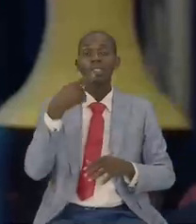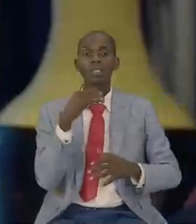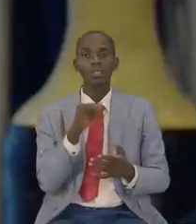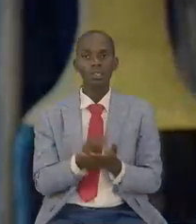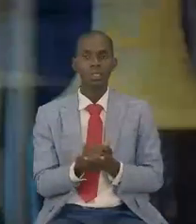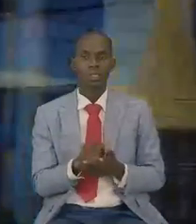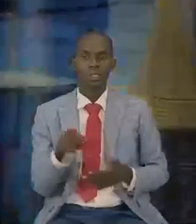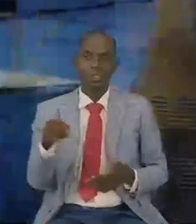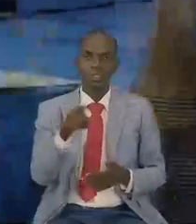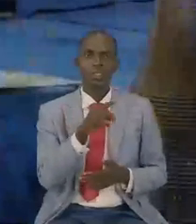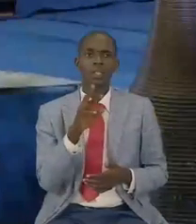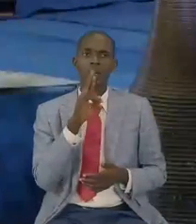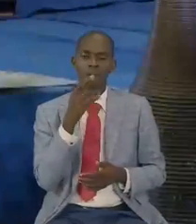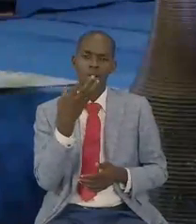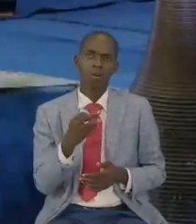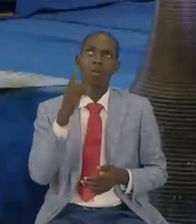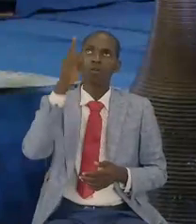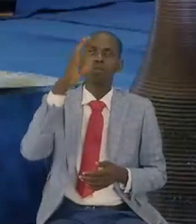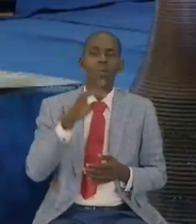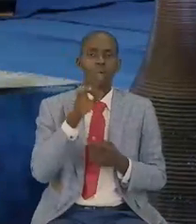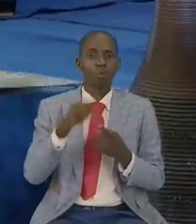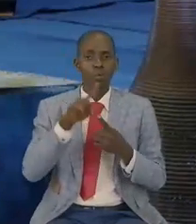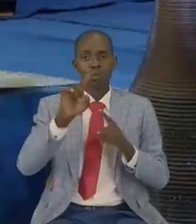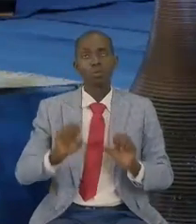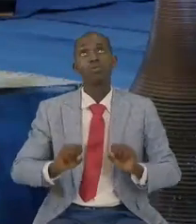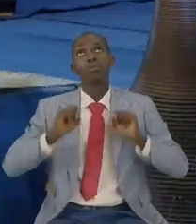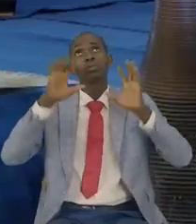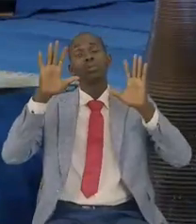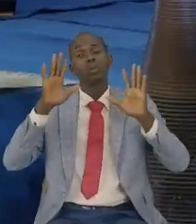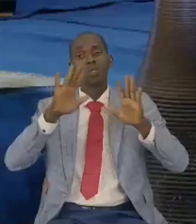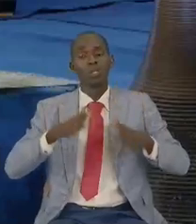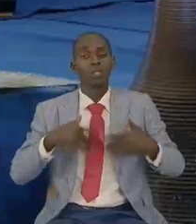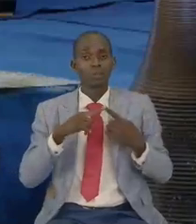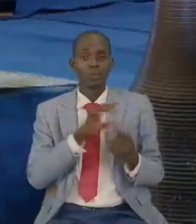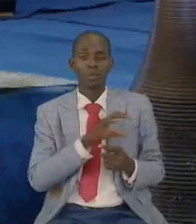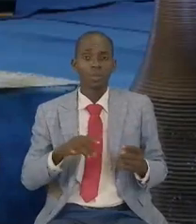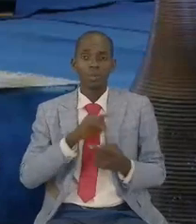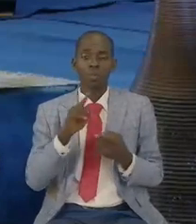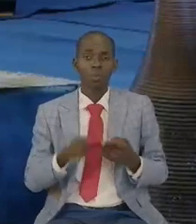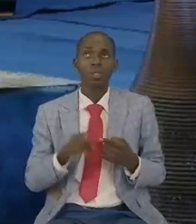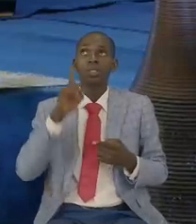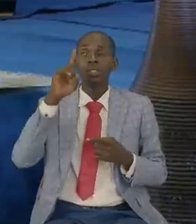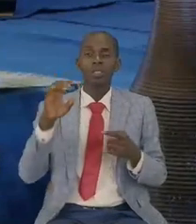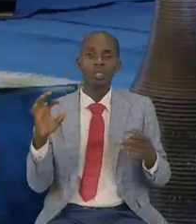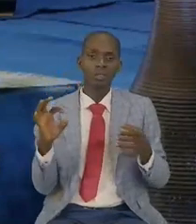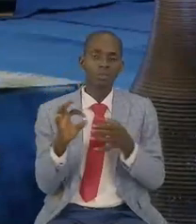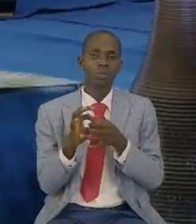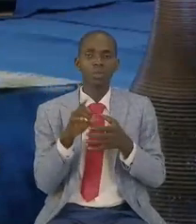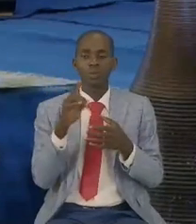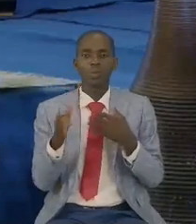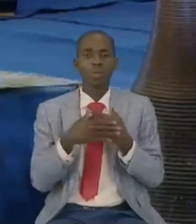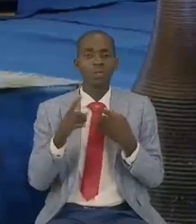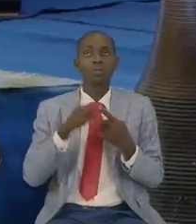Vous êtes de Dieu quand vous donnez votre vie à Christ, quand il vous réconcilie à Dieu, quand vos péchés sont